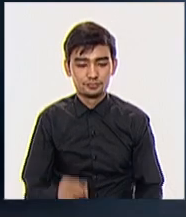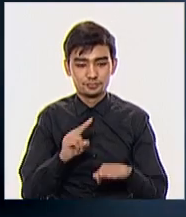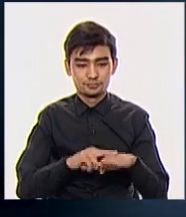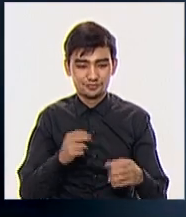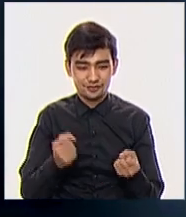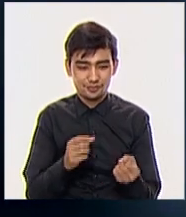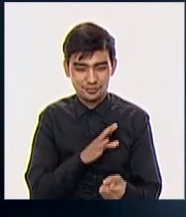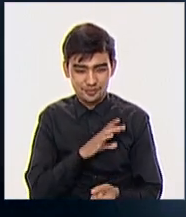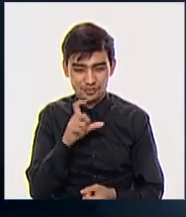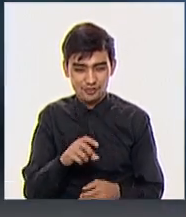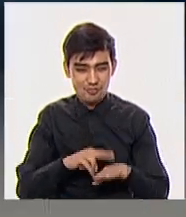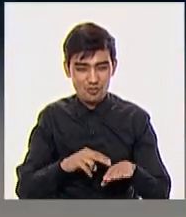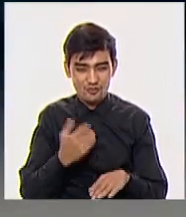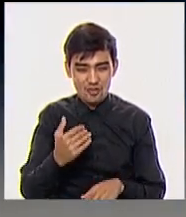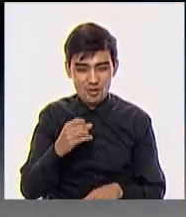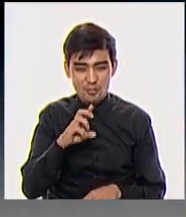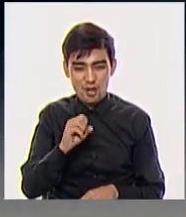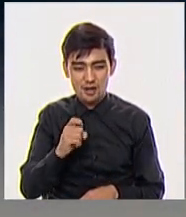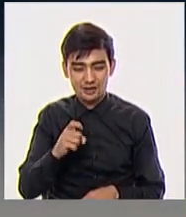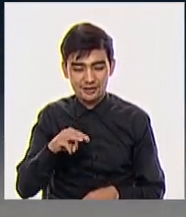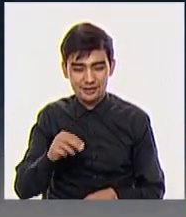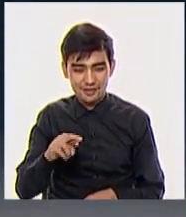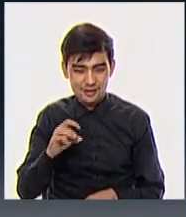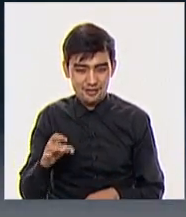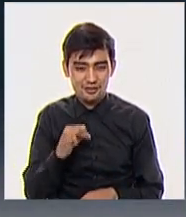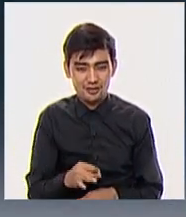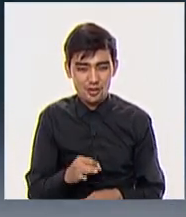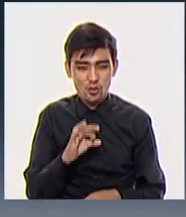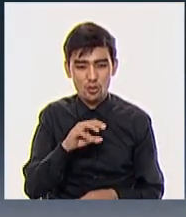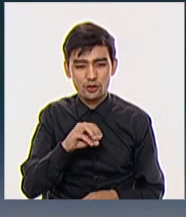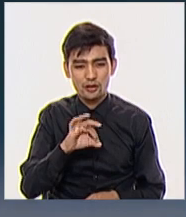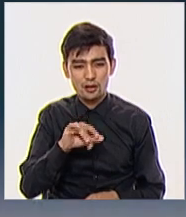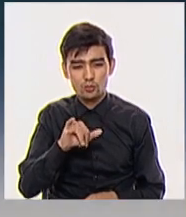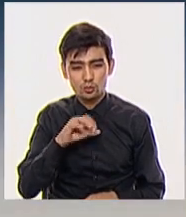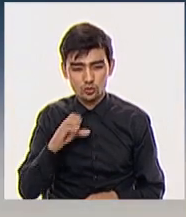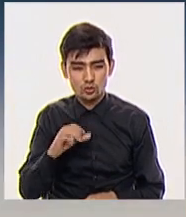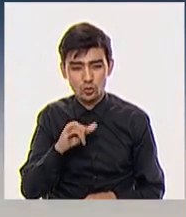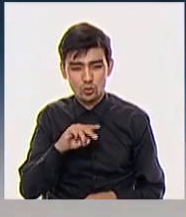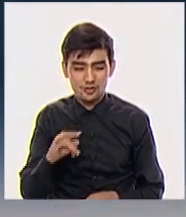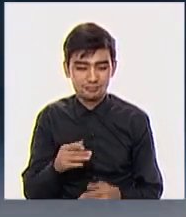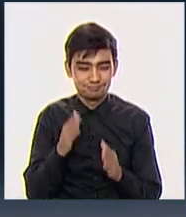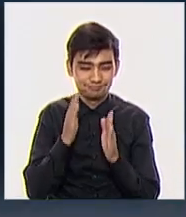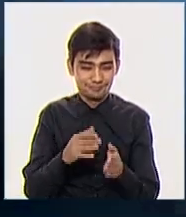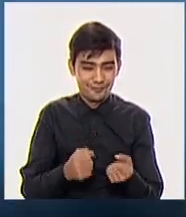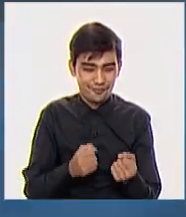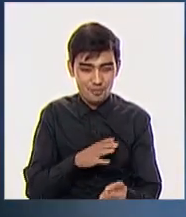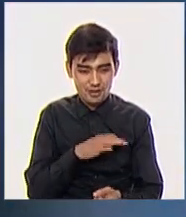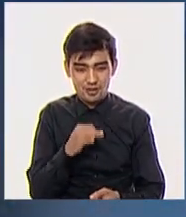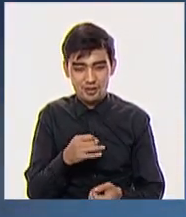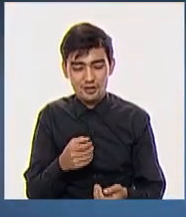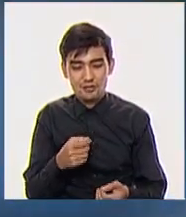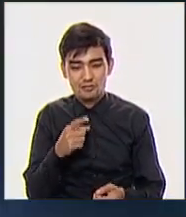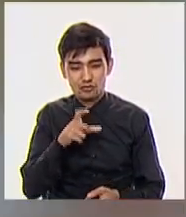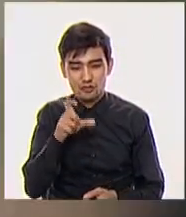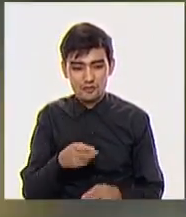Патрульдік көлік тізгіндеген полиция қызметкері Бақтияр Төлеутай Өтемісұлы көшесімен оңтүстік бағытта келе жатқан. Кенет алдындағы машинаның